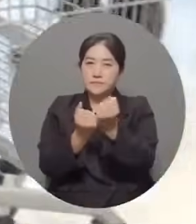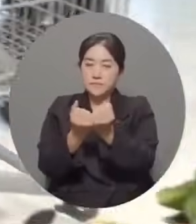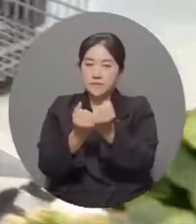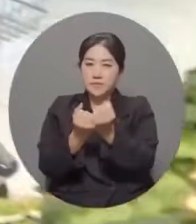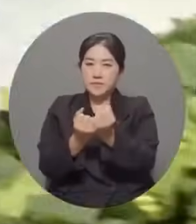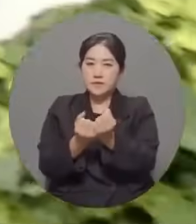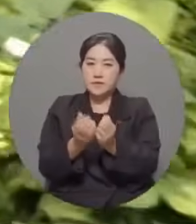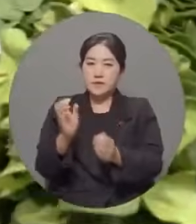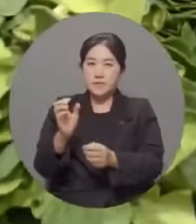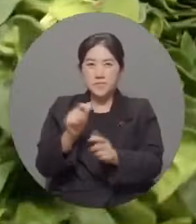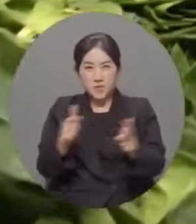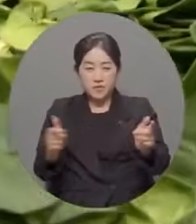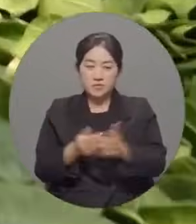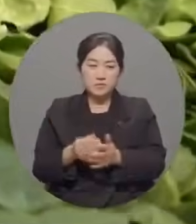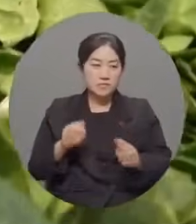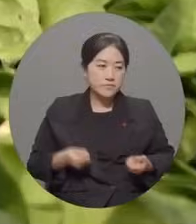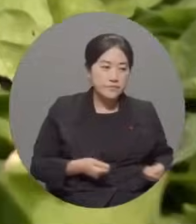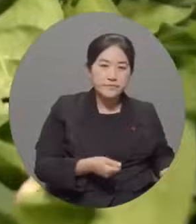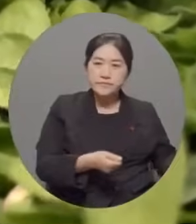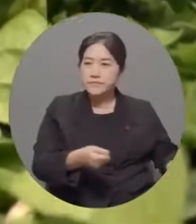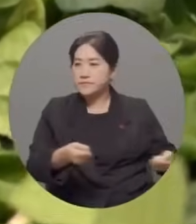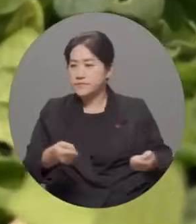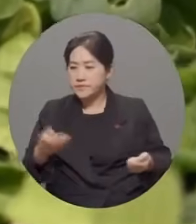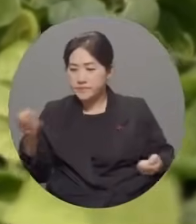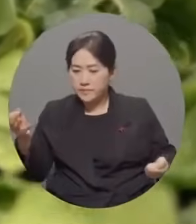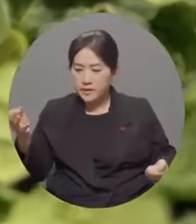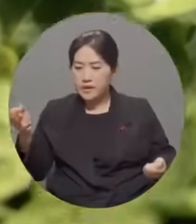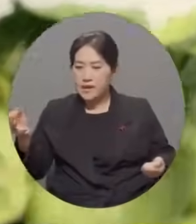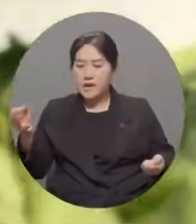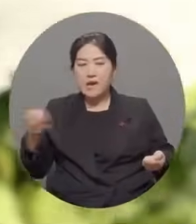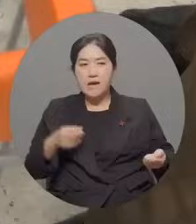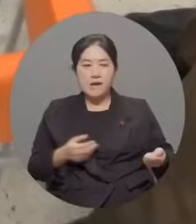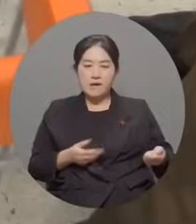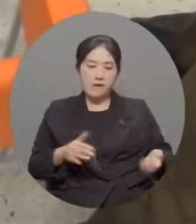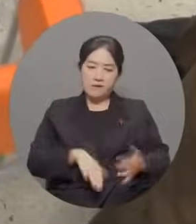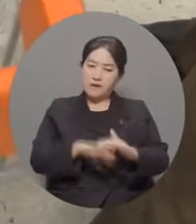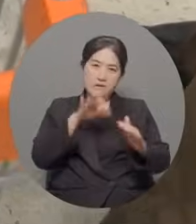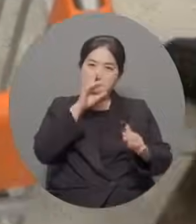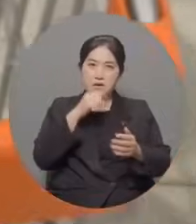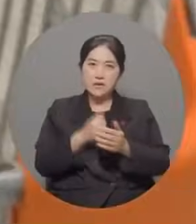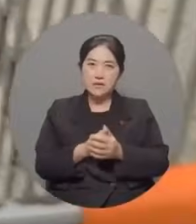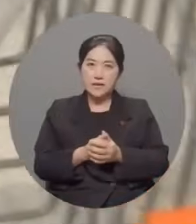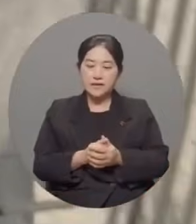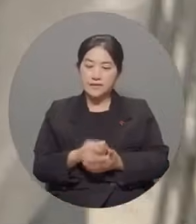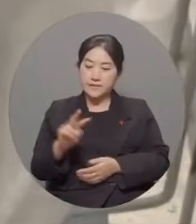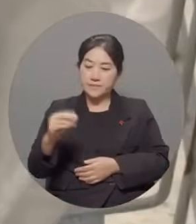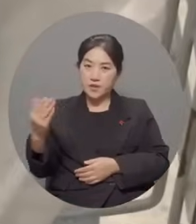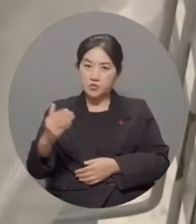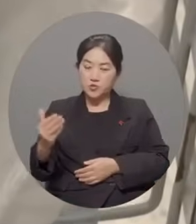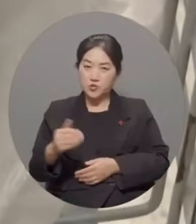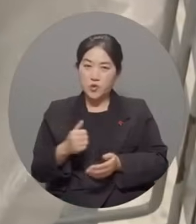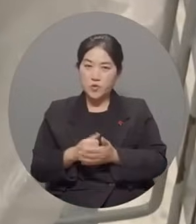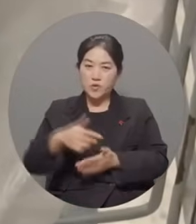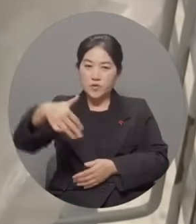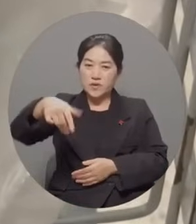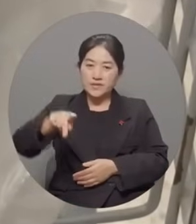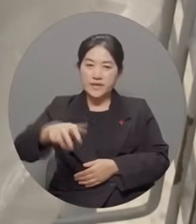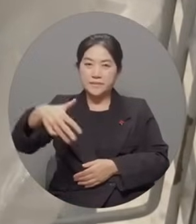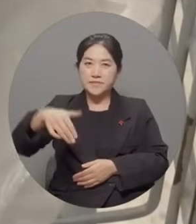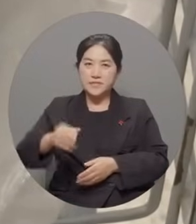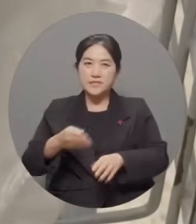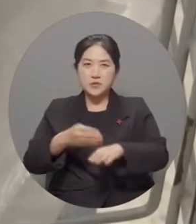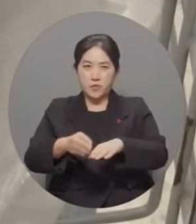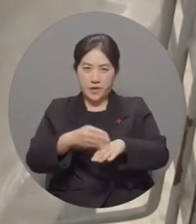마트를 몇 바퀴째 돌아도 카트가 거의 비어 있습니다. 그나마 2만 9천 원짜리 참치회도 특별한